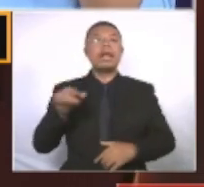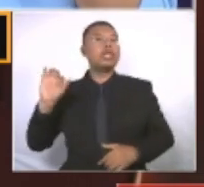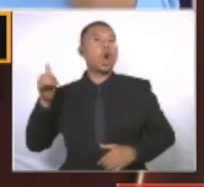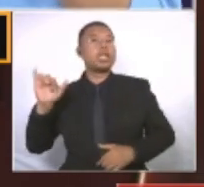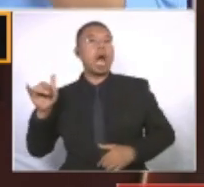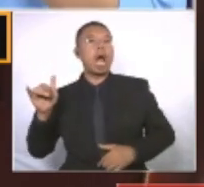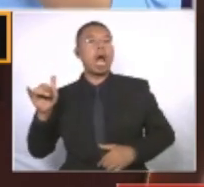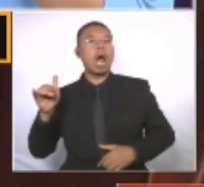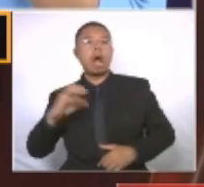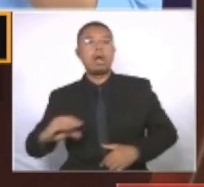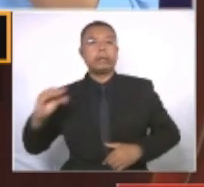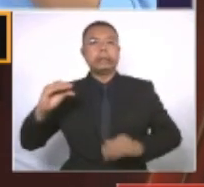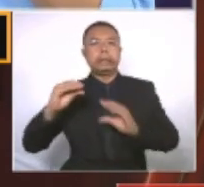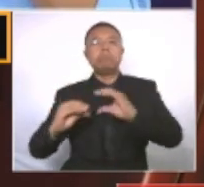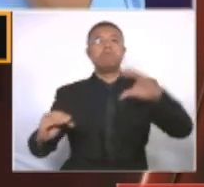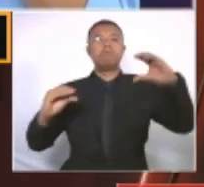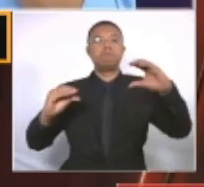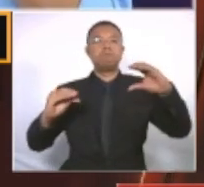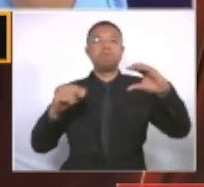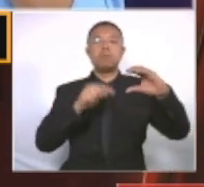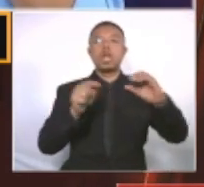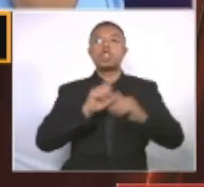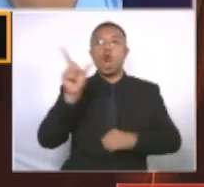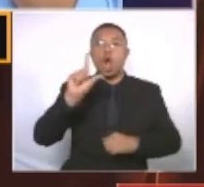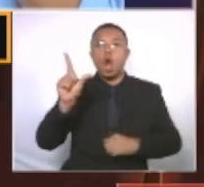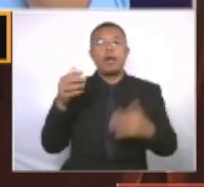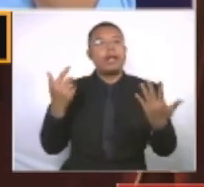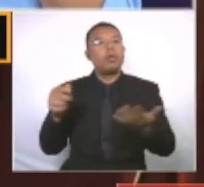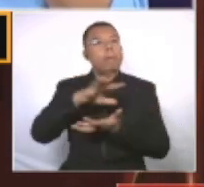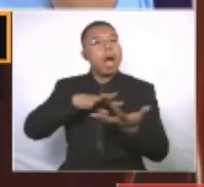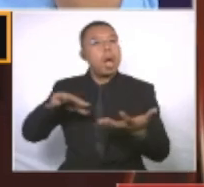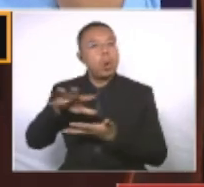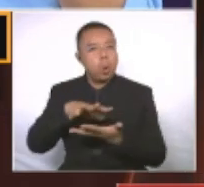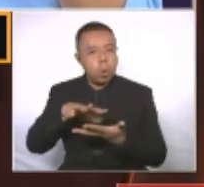Jogja, itu impact-nya. Lalu kita lihat,